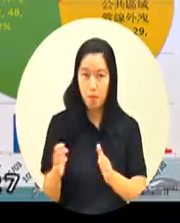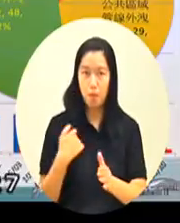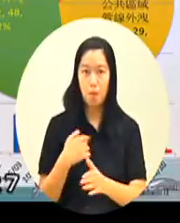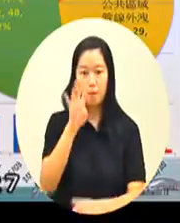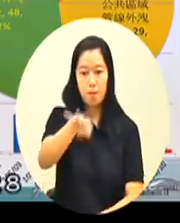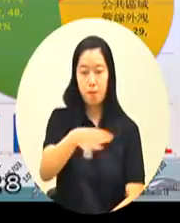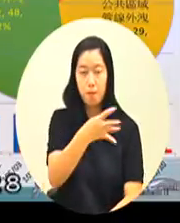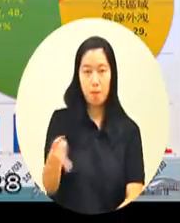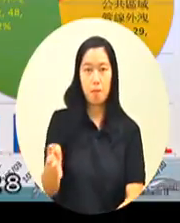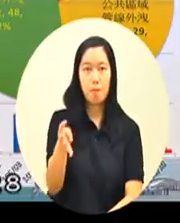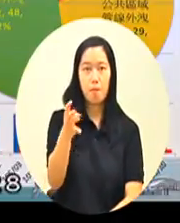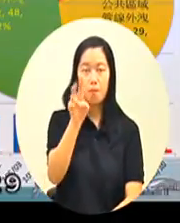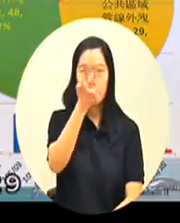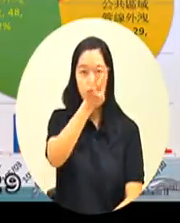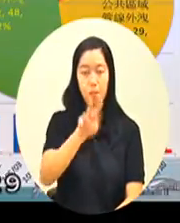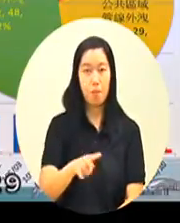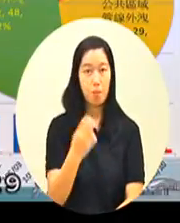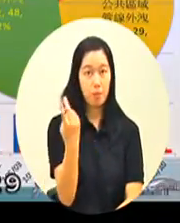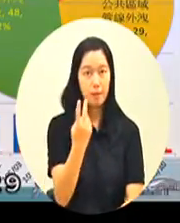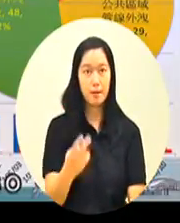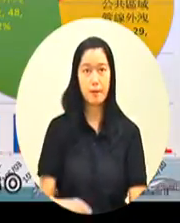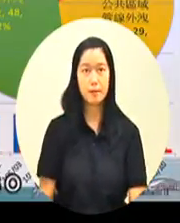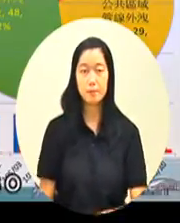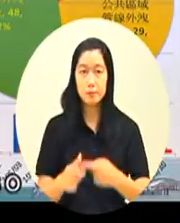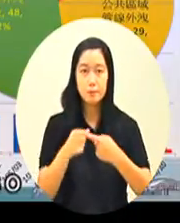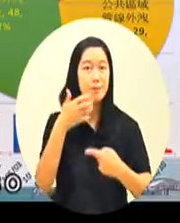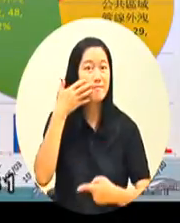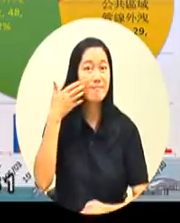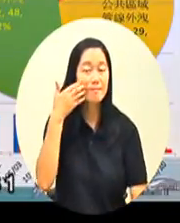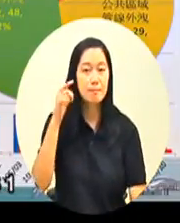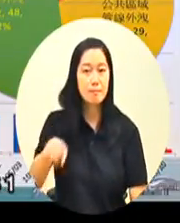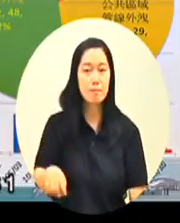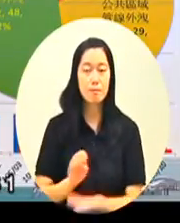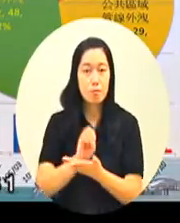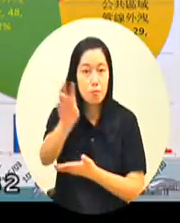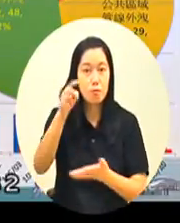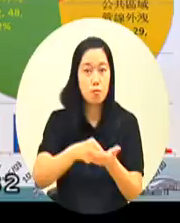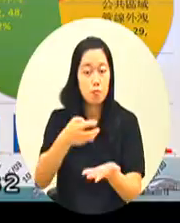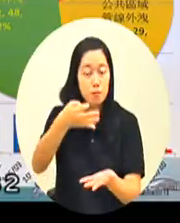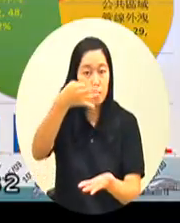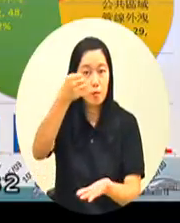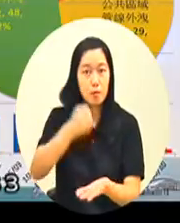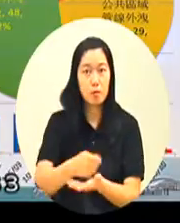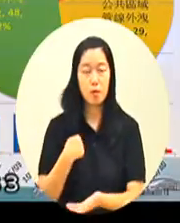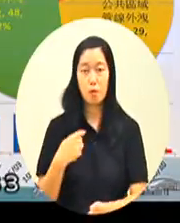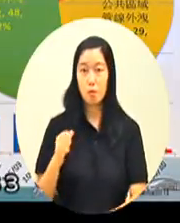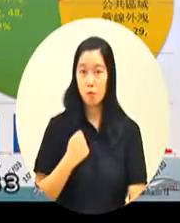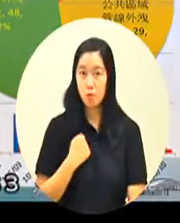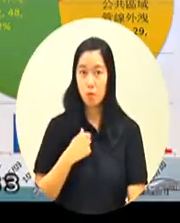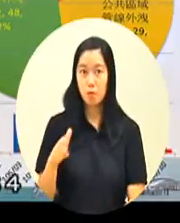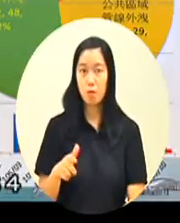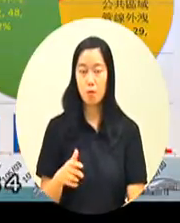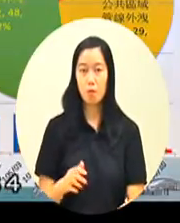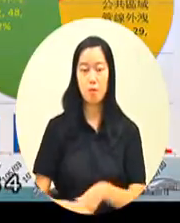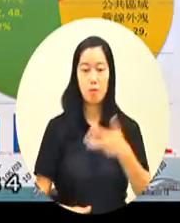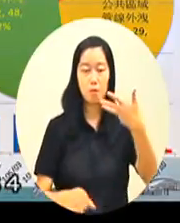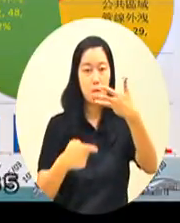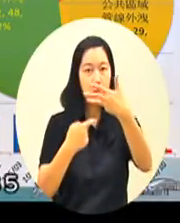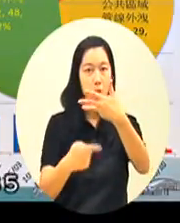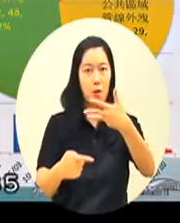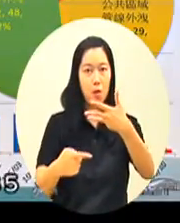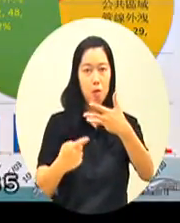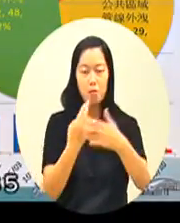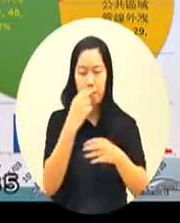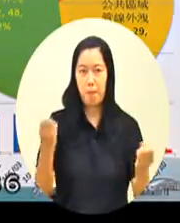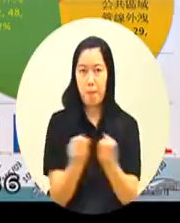大概可以看到两件事。第一件事情就是蓝色的部分是通报次数，那我们很清楚知道在八一七报之后，整个